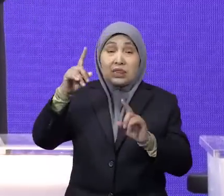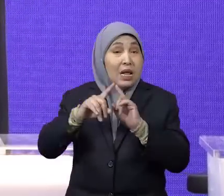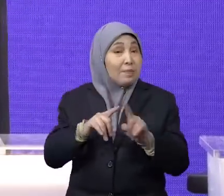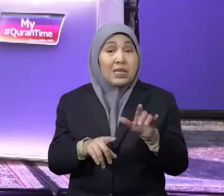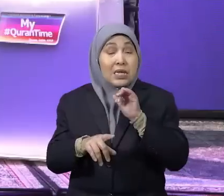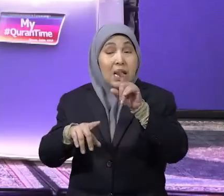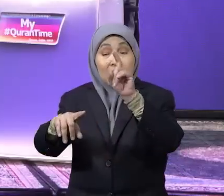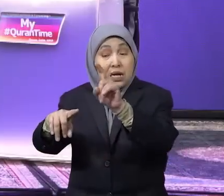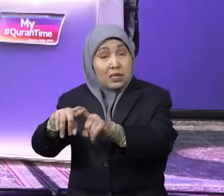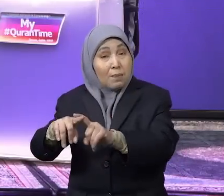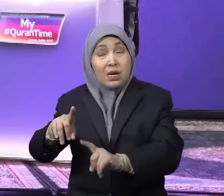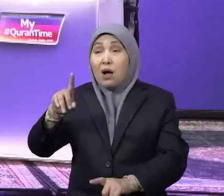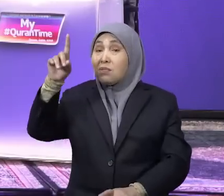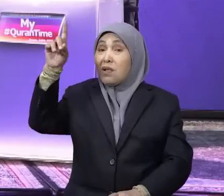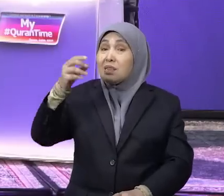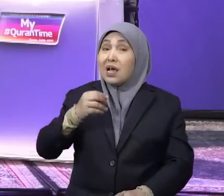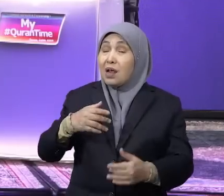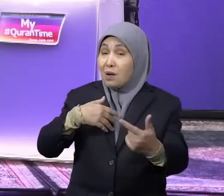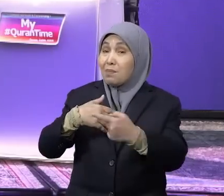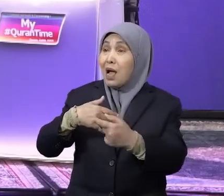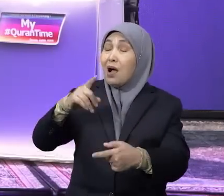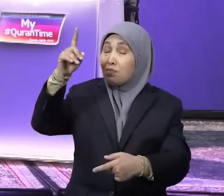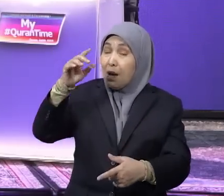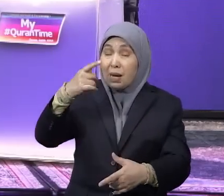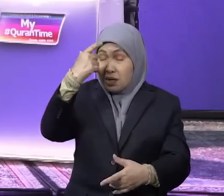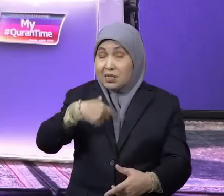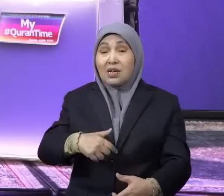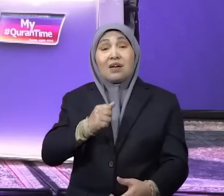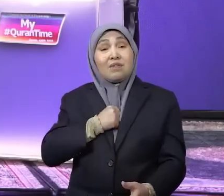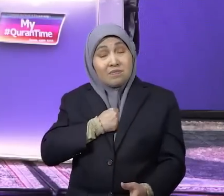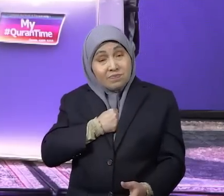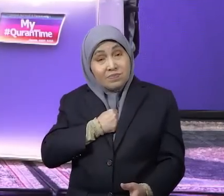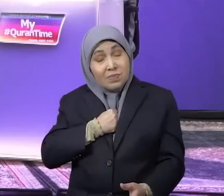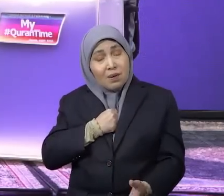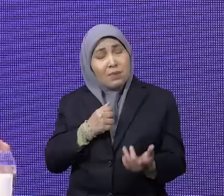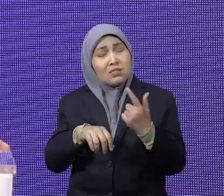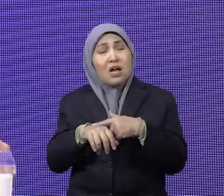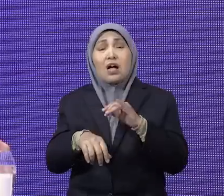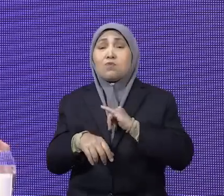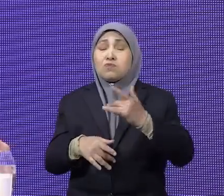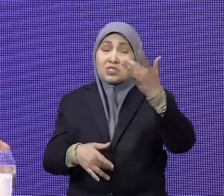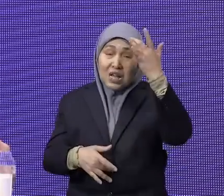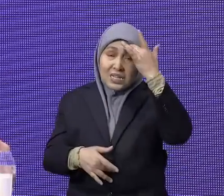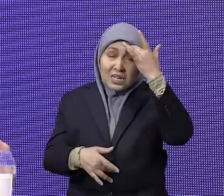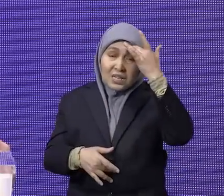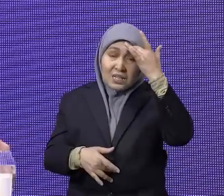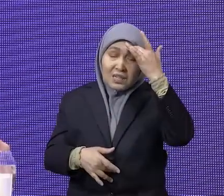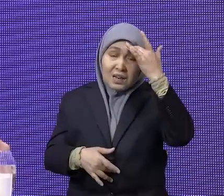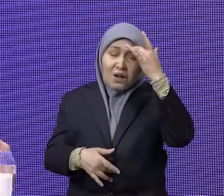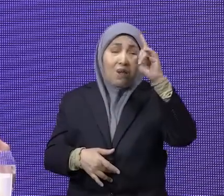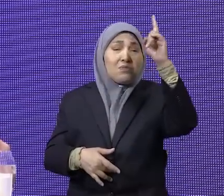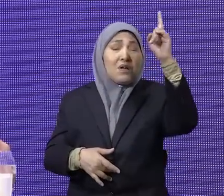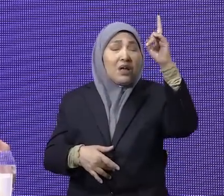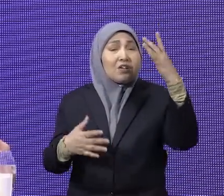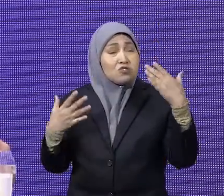tak disandarkan kepada Allah, disandarkan pada diri dia. Wa idza maridtu, ketika aku sakit, fahuwa yashfin. Allah Ta'ala